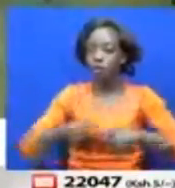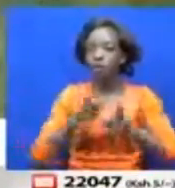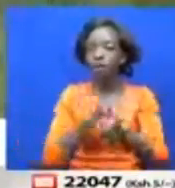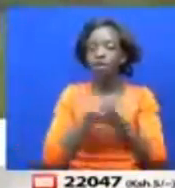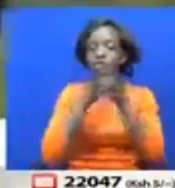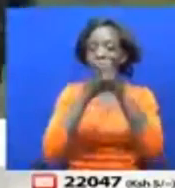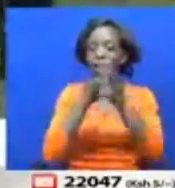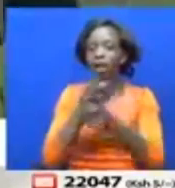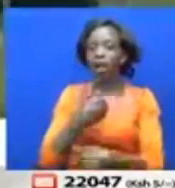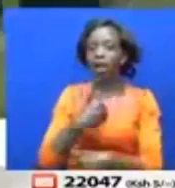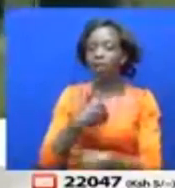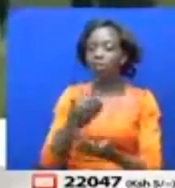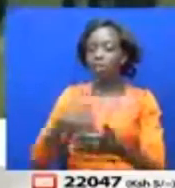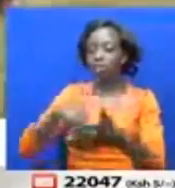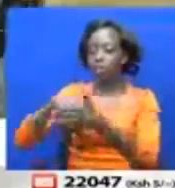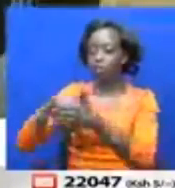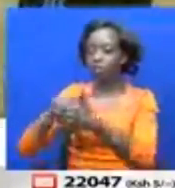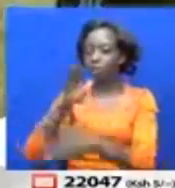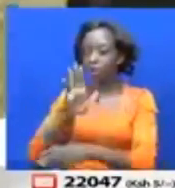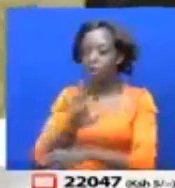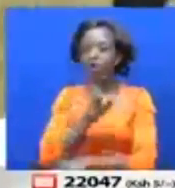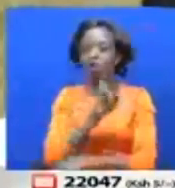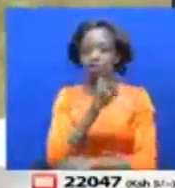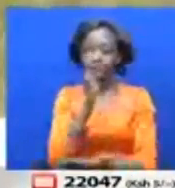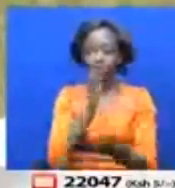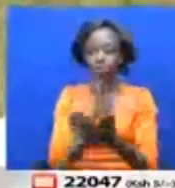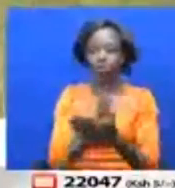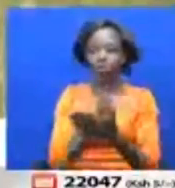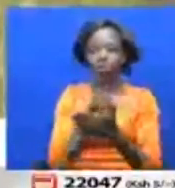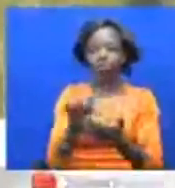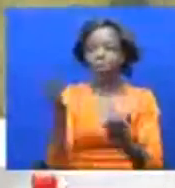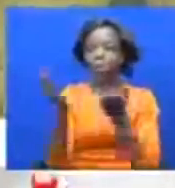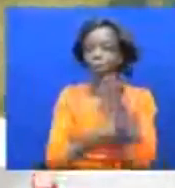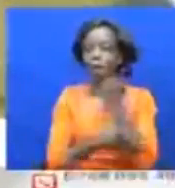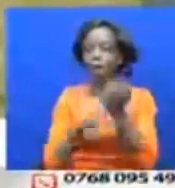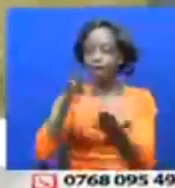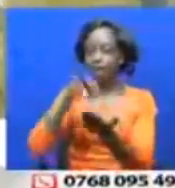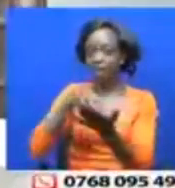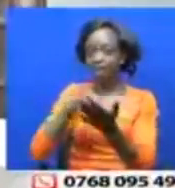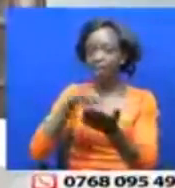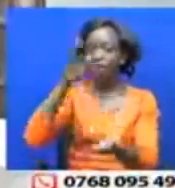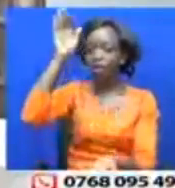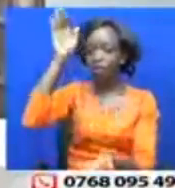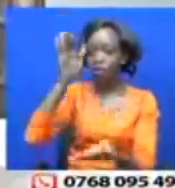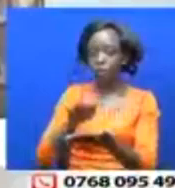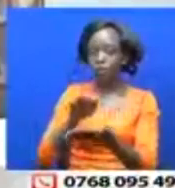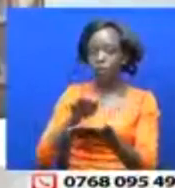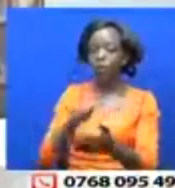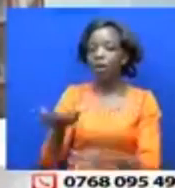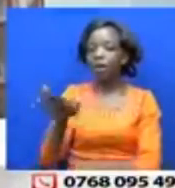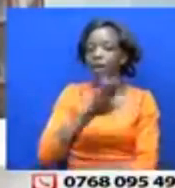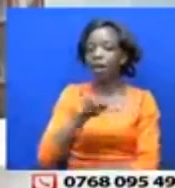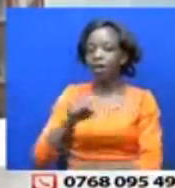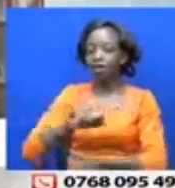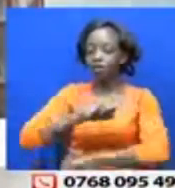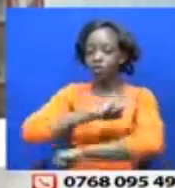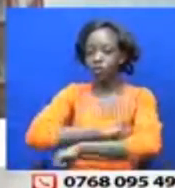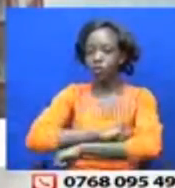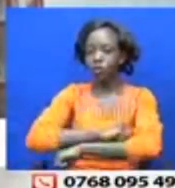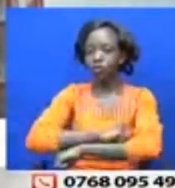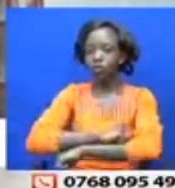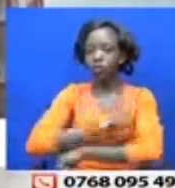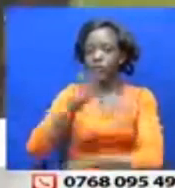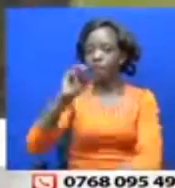kandanda kulea vipaji vyao ili kuona kuwa visa vya uhalifu vinapungua kwenye mitaa inayopakana na chuo hicho. Bwana